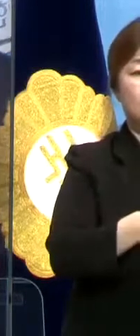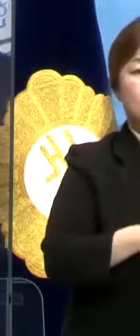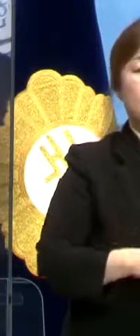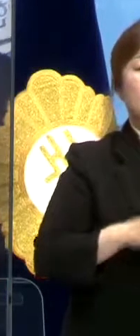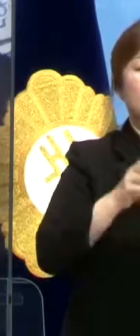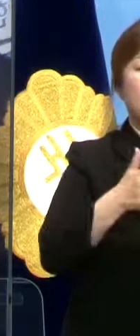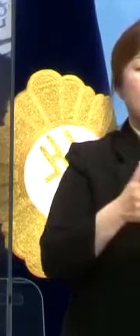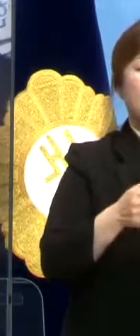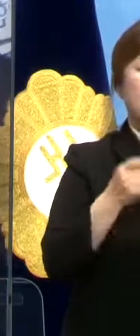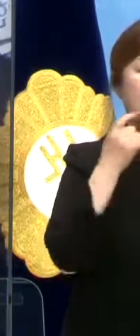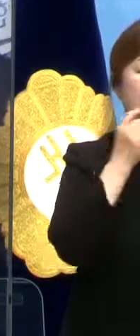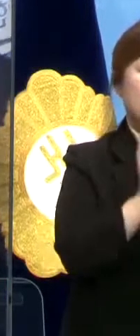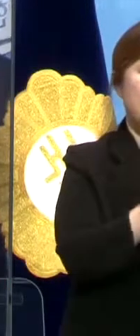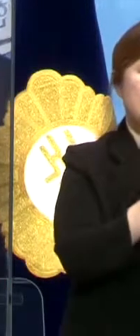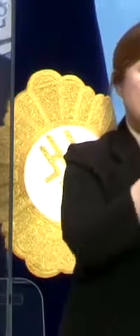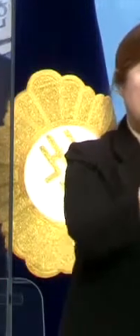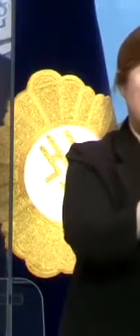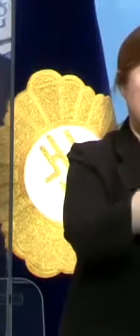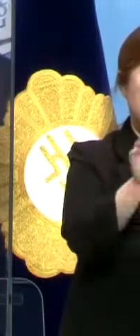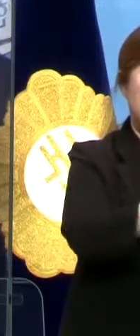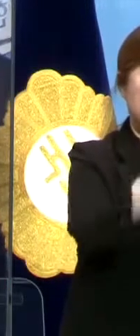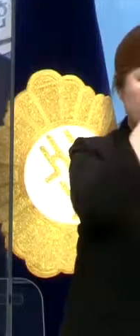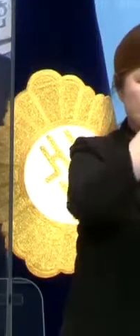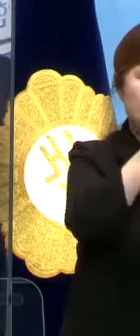세상에 좋아도 안한 보내는